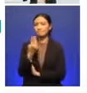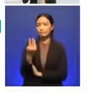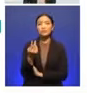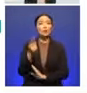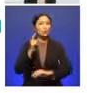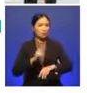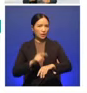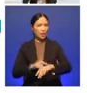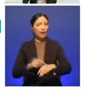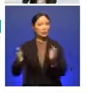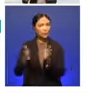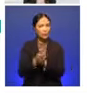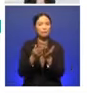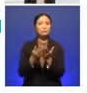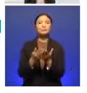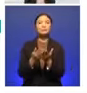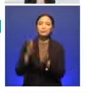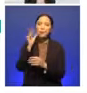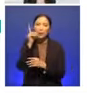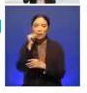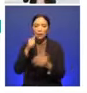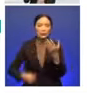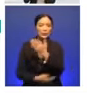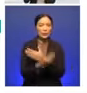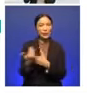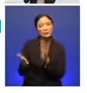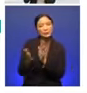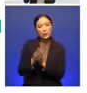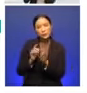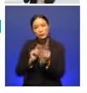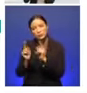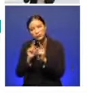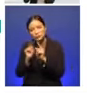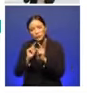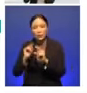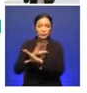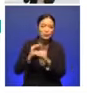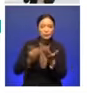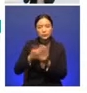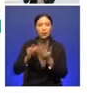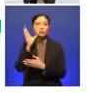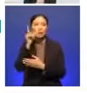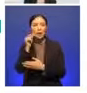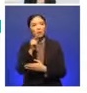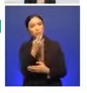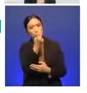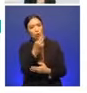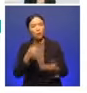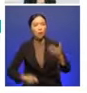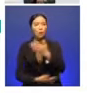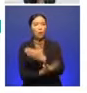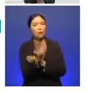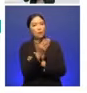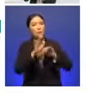ะได้อยู่หรือโอกาสที่จะได้อยู่กับพ่อกับแม่มันมีความแตกต่างกันตั้งแต่ภาพแรกนี้จะเป็นโอกาสที่ได้อยู่กับพ่อกับแม่